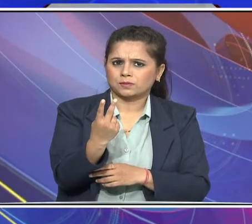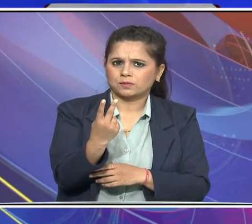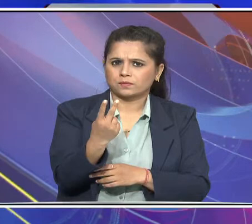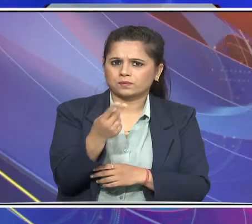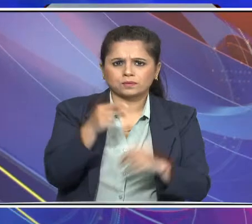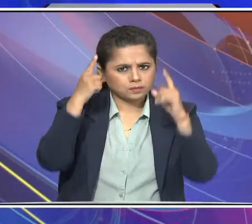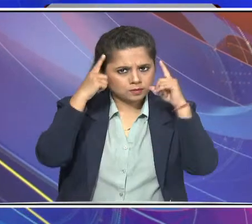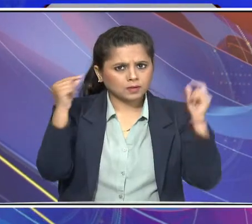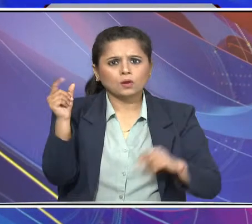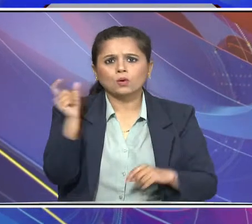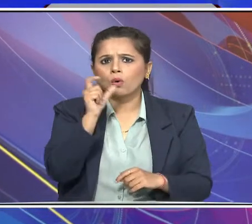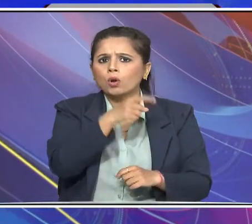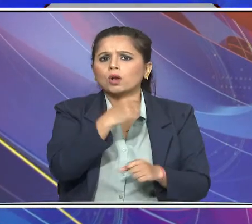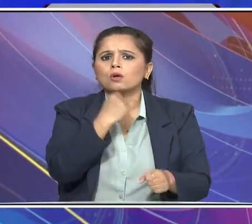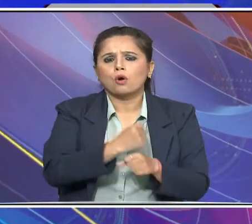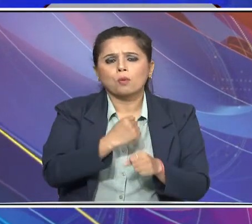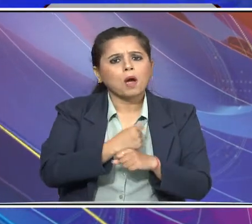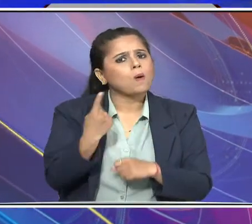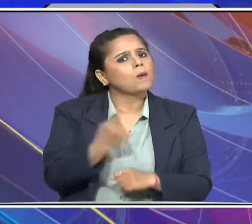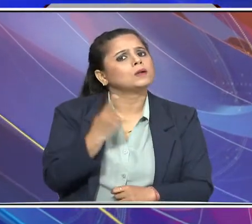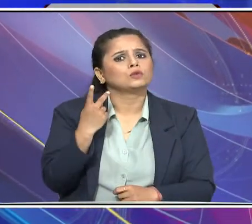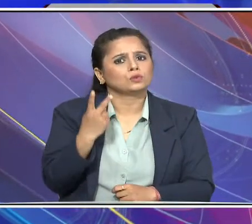कॉलेज गवर्नमेंट